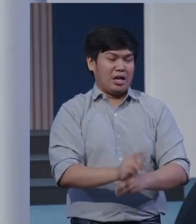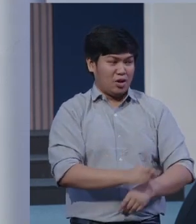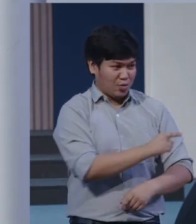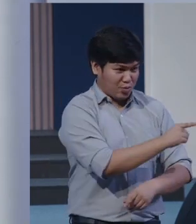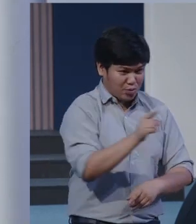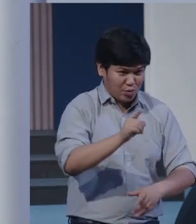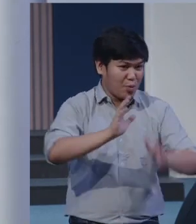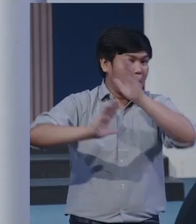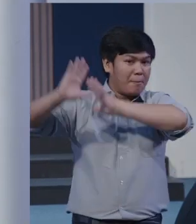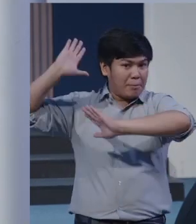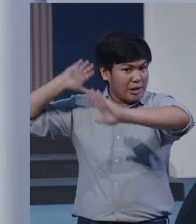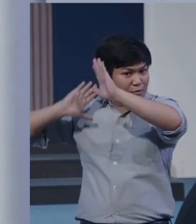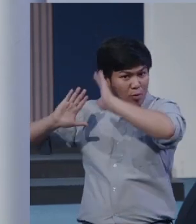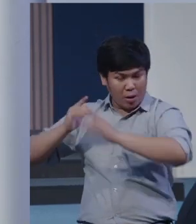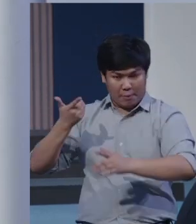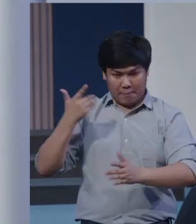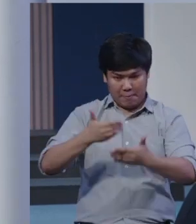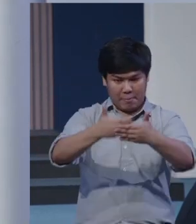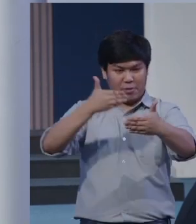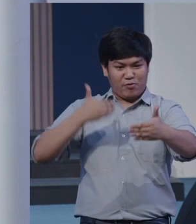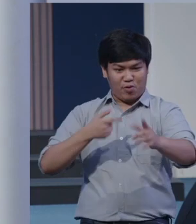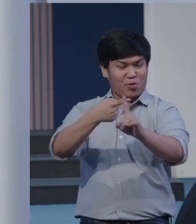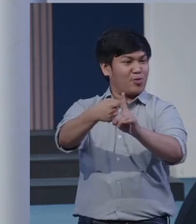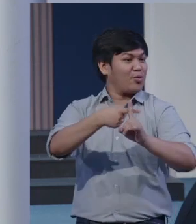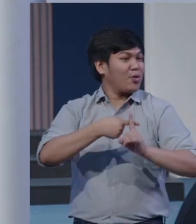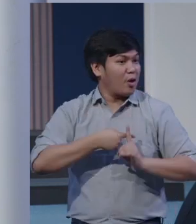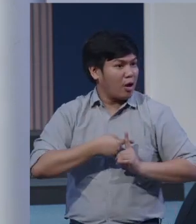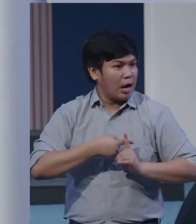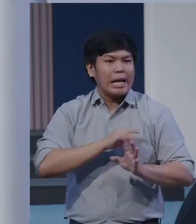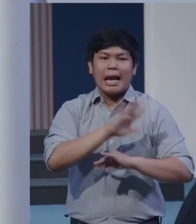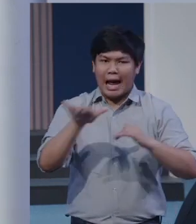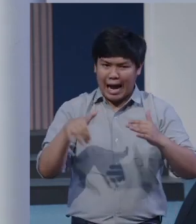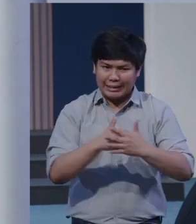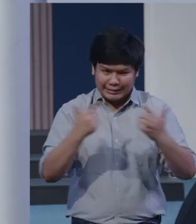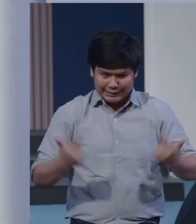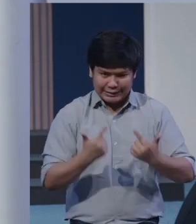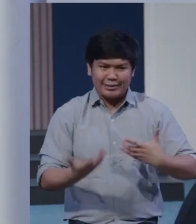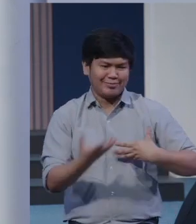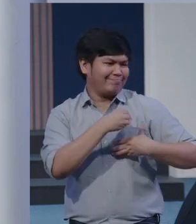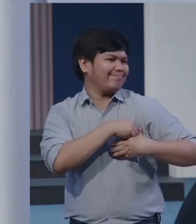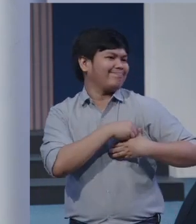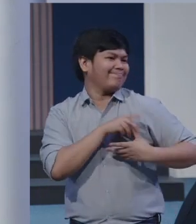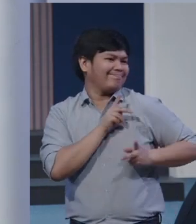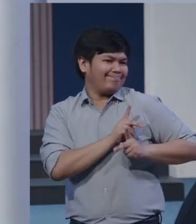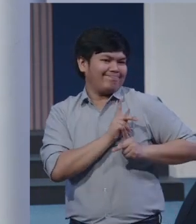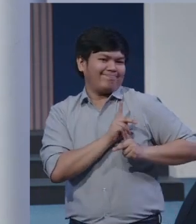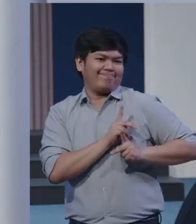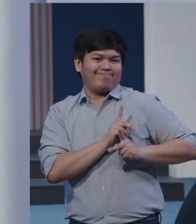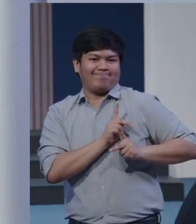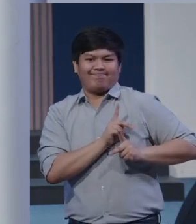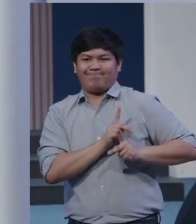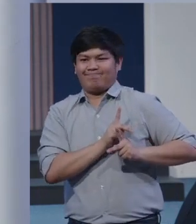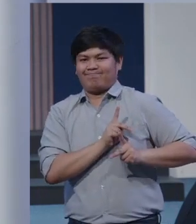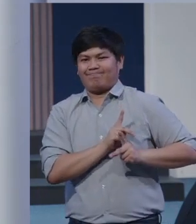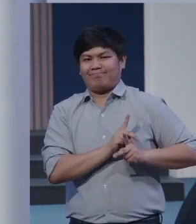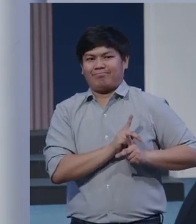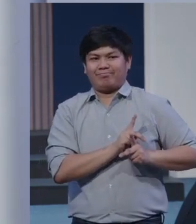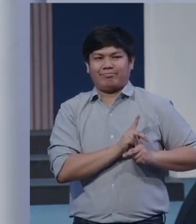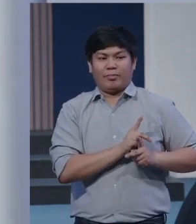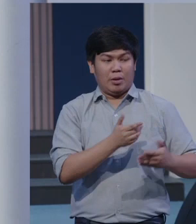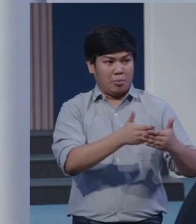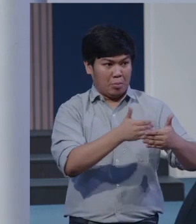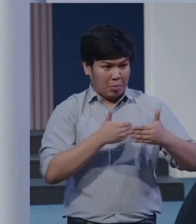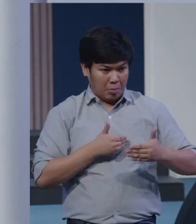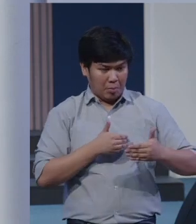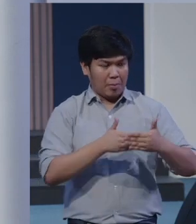once walk Kasama din po yung anger wth malice slander and Obscene Talk from your